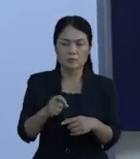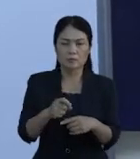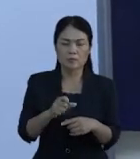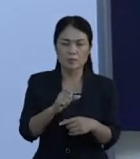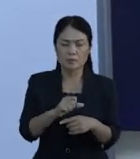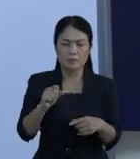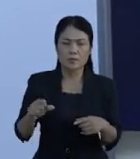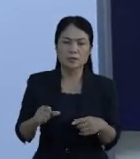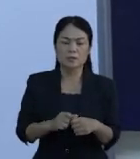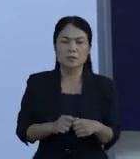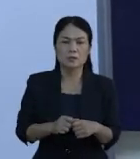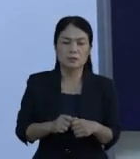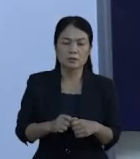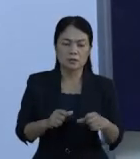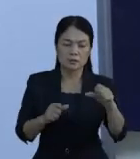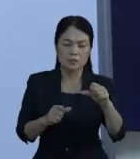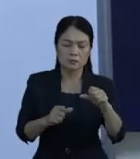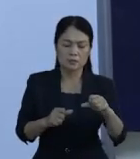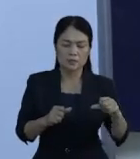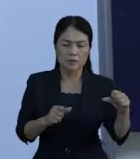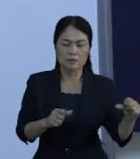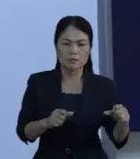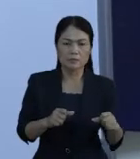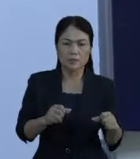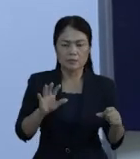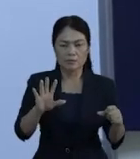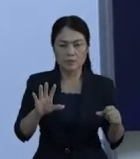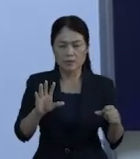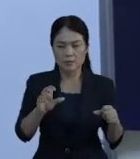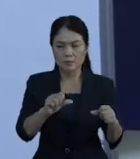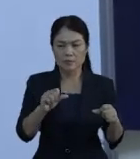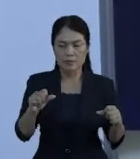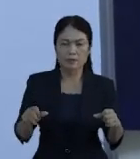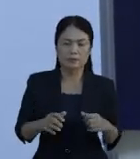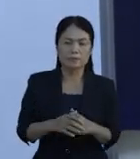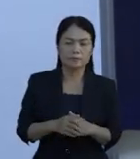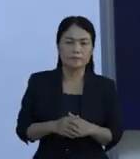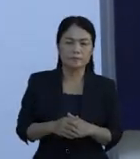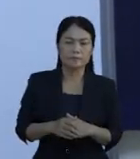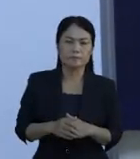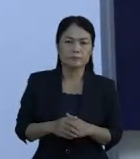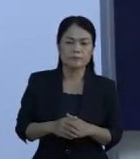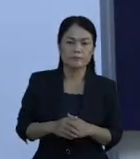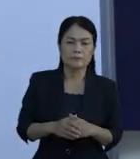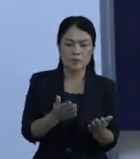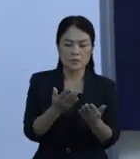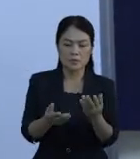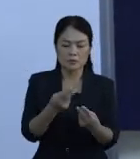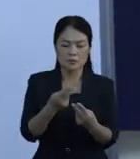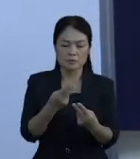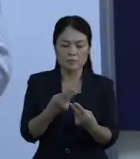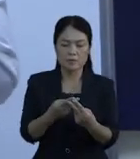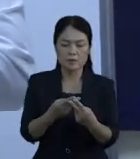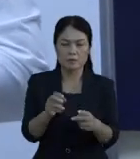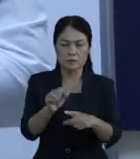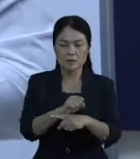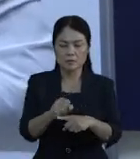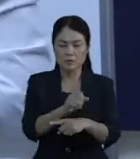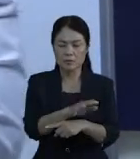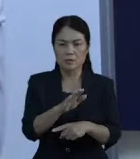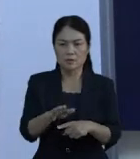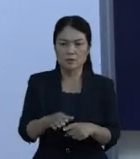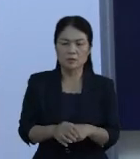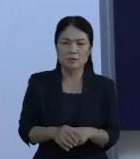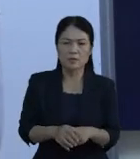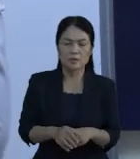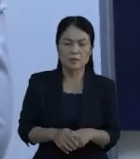bốn mờn bà khả nè pram muối mờn khả nè pram mờn bà chứng con tiêm tuột chùm lại ý lùm hạt bọc con hay